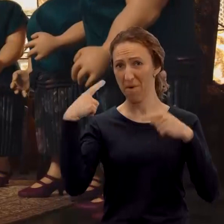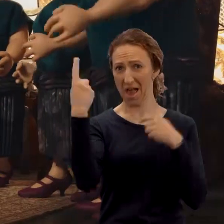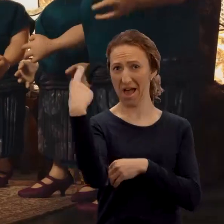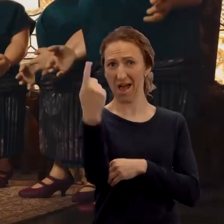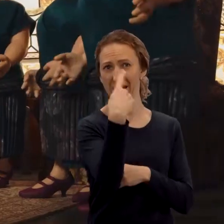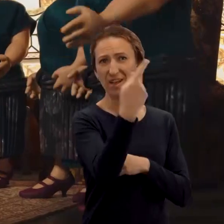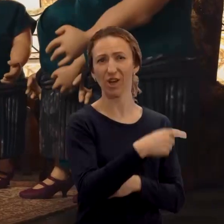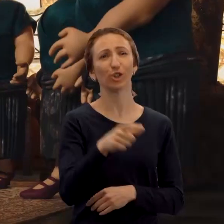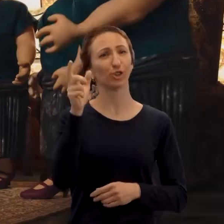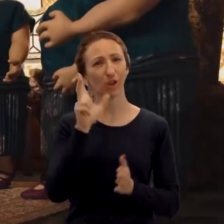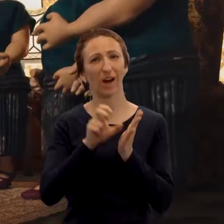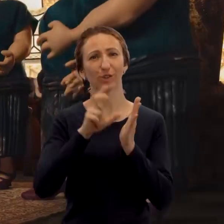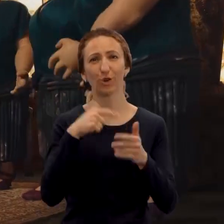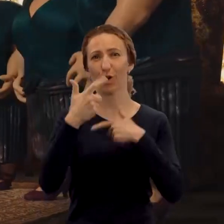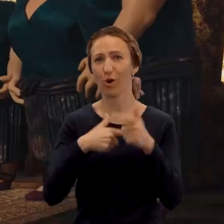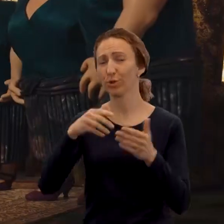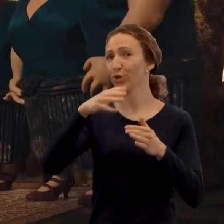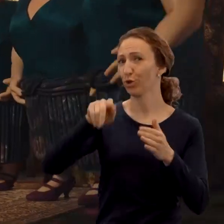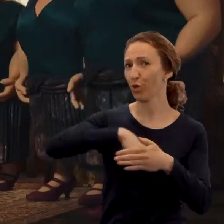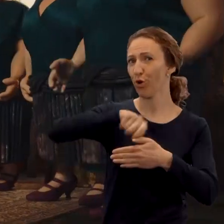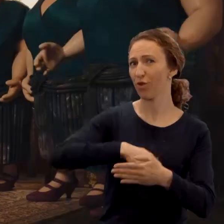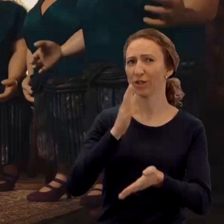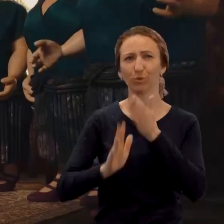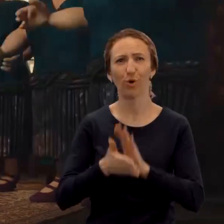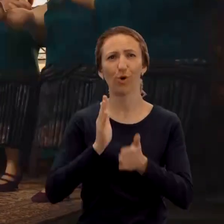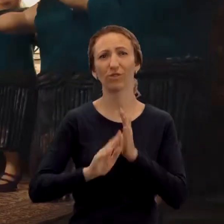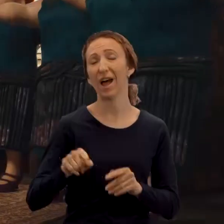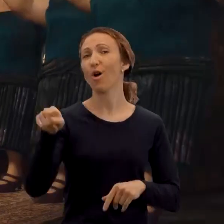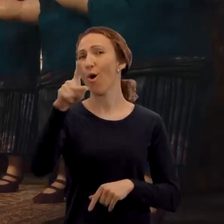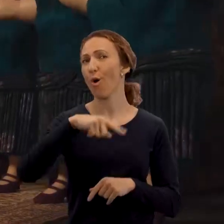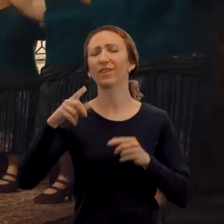szura Wieką gotują, ścierają górze A kiedy zepsą, śpiewają w górze